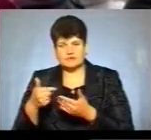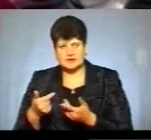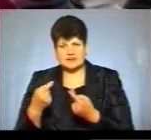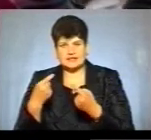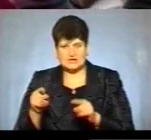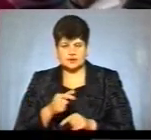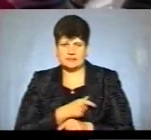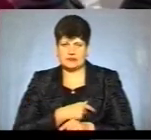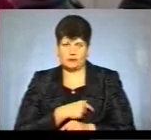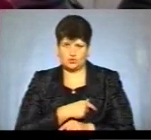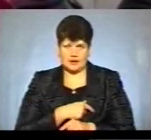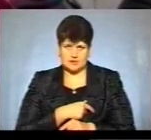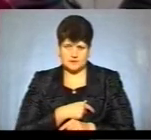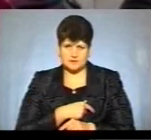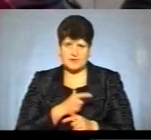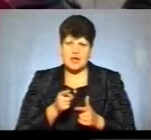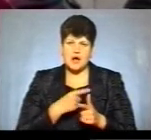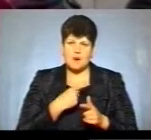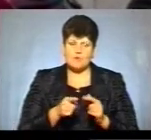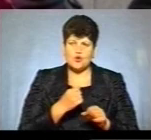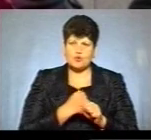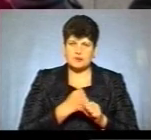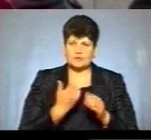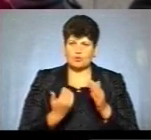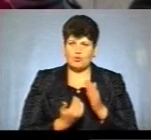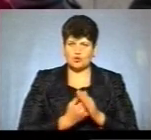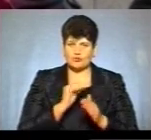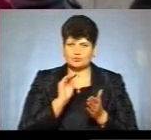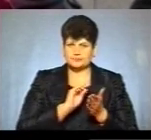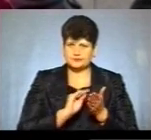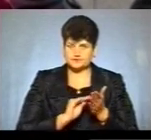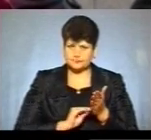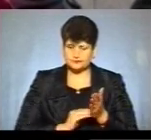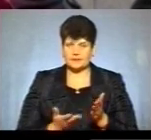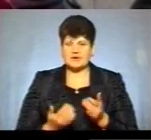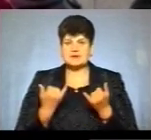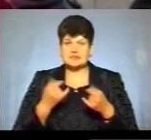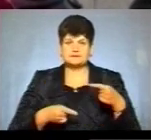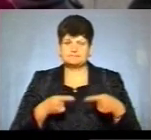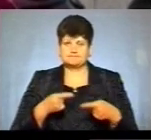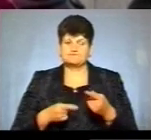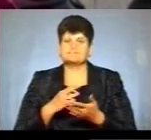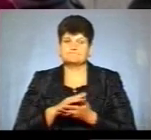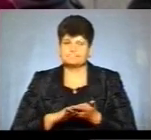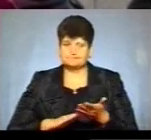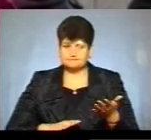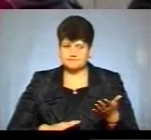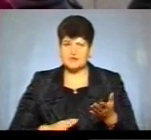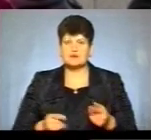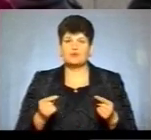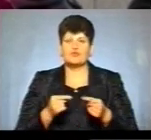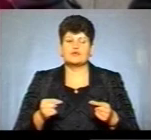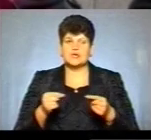іншими депутатами, або робити його в новій редакції і вносити. Зараз така дискусія триває. Відповідно до